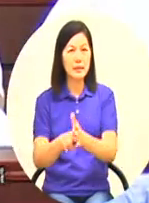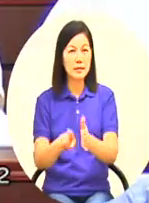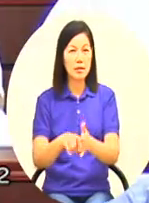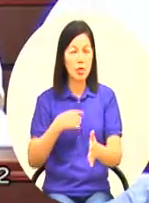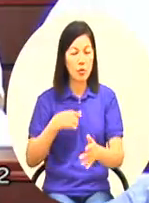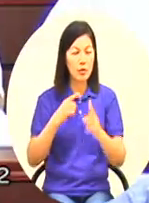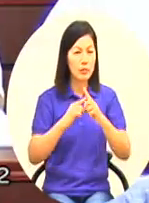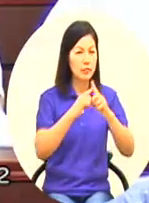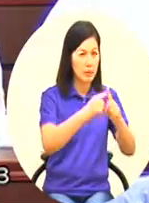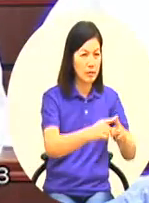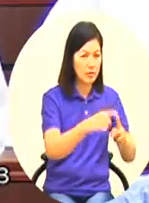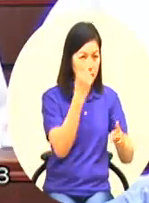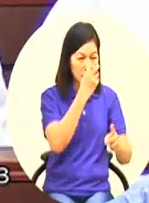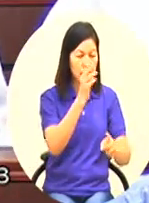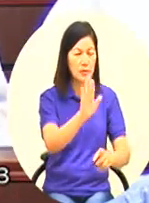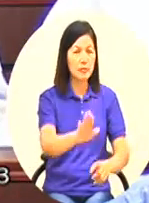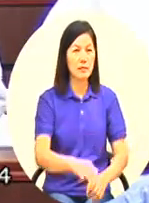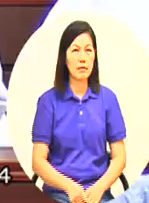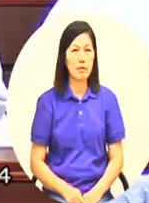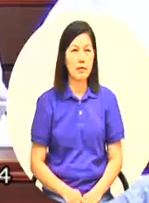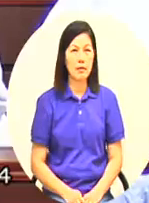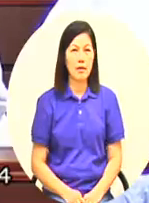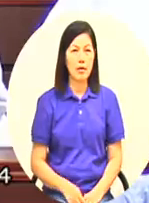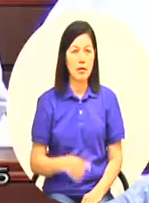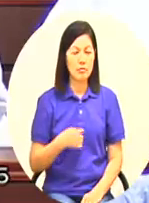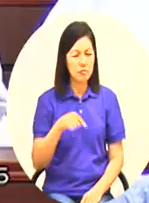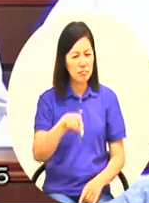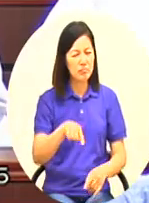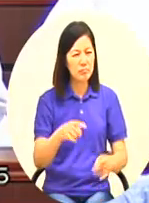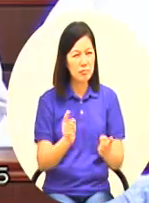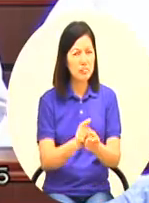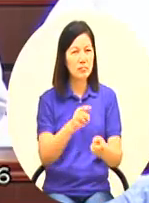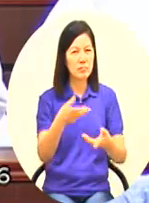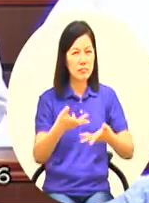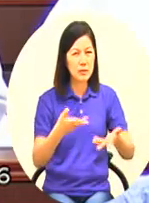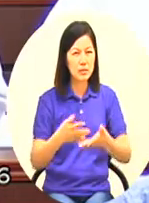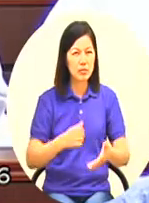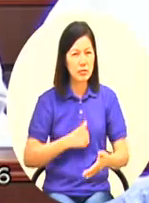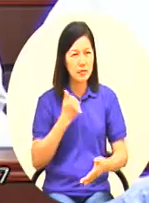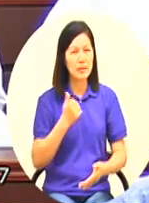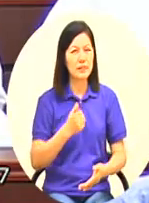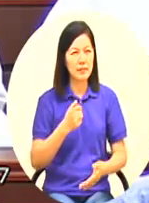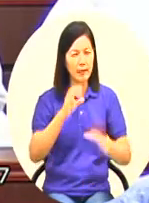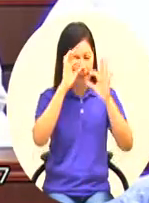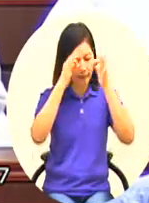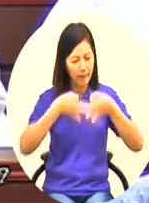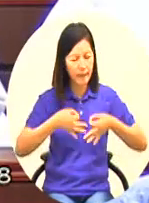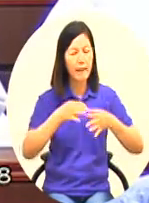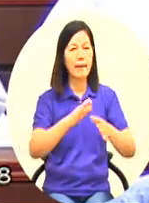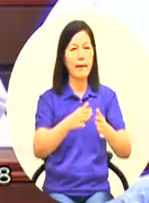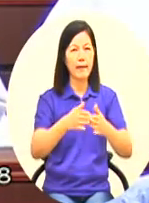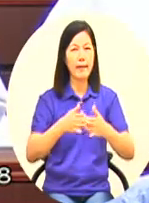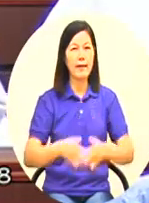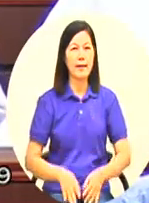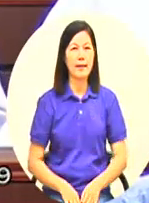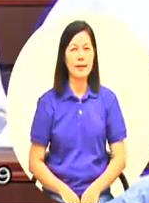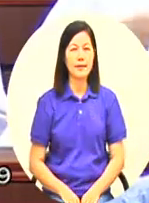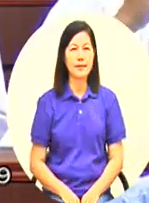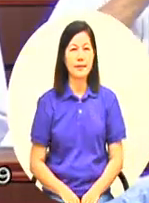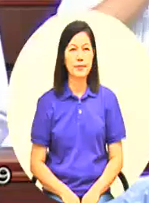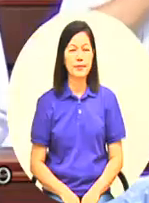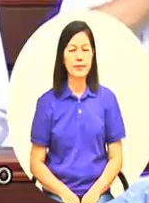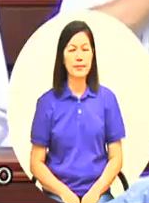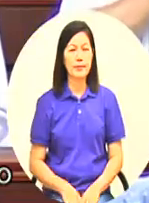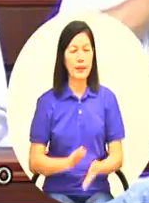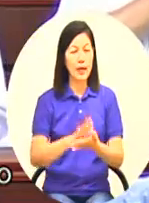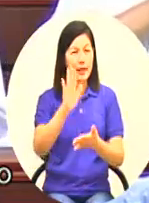到现场去了哈。说真的，这件事情我们是真的是值得检讨哈。那往